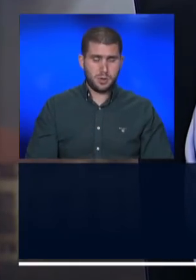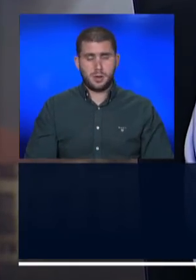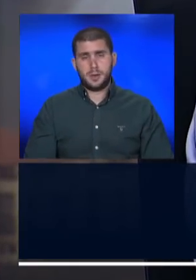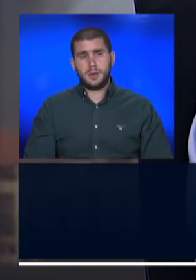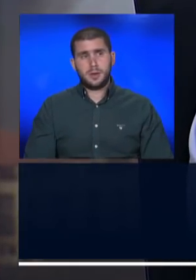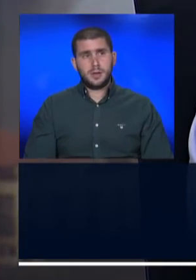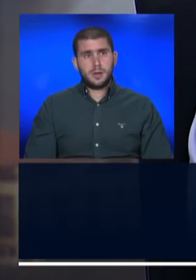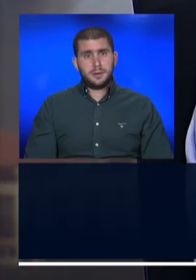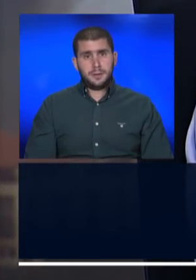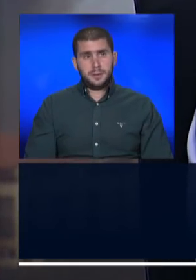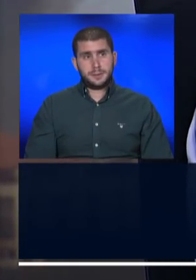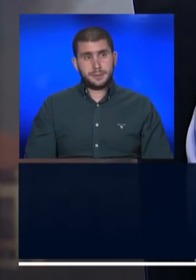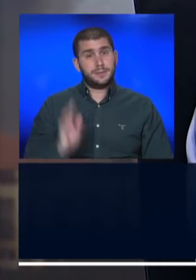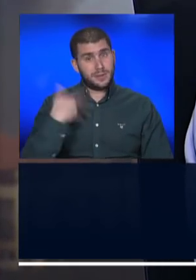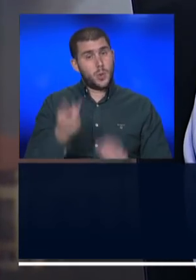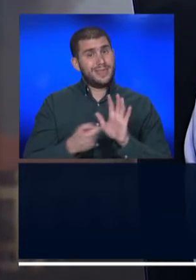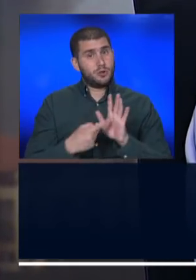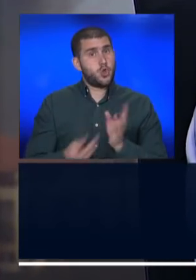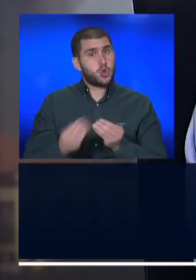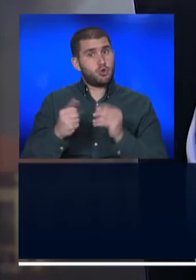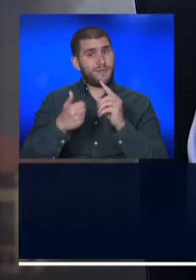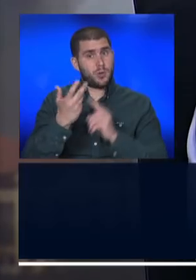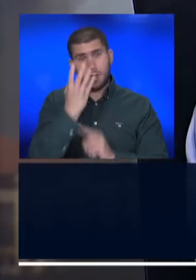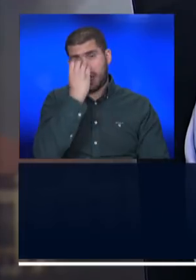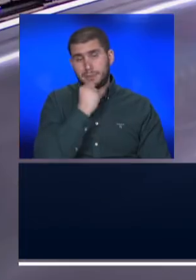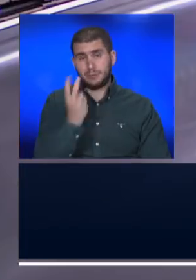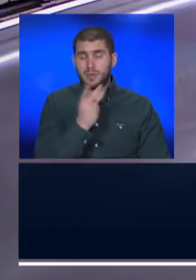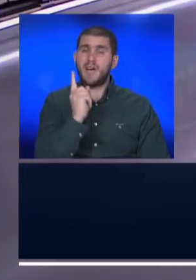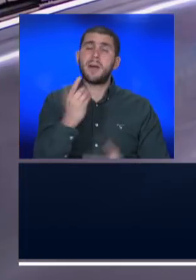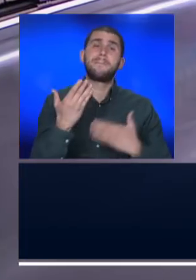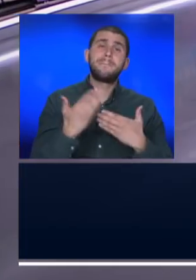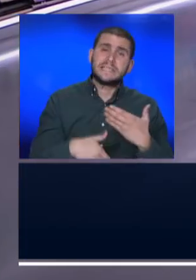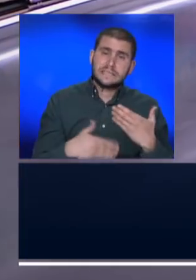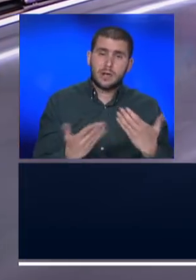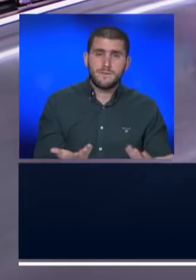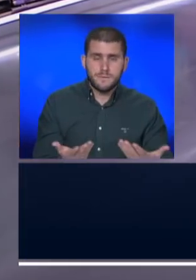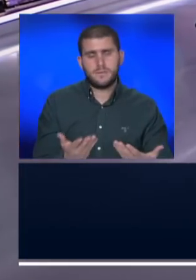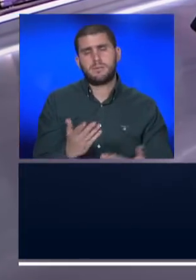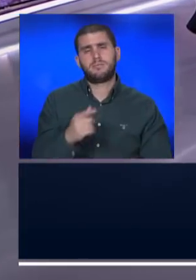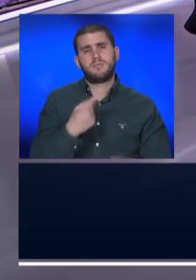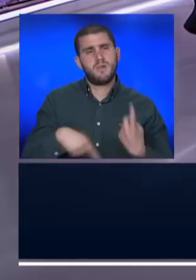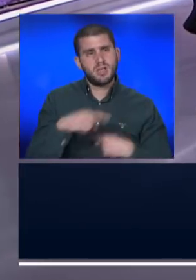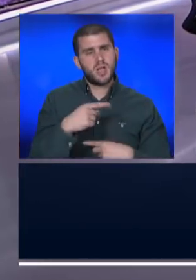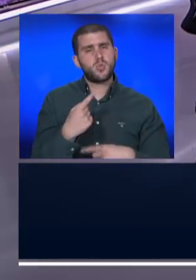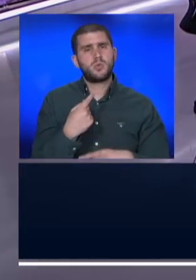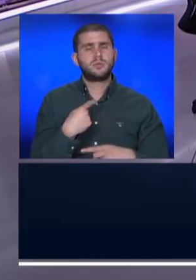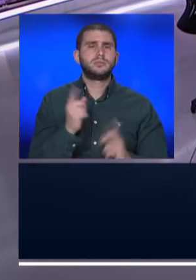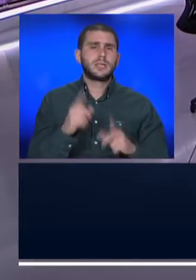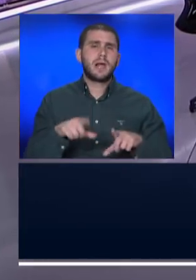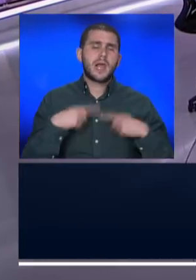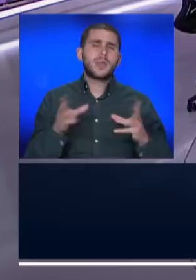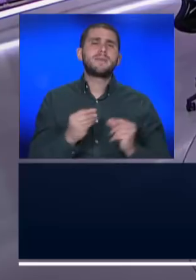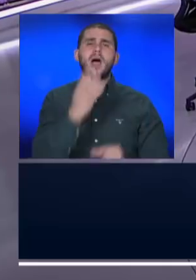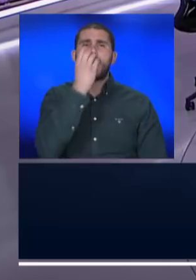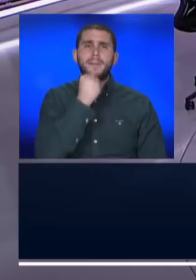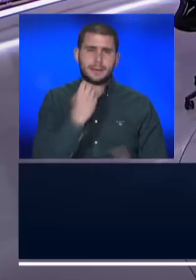ויהיו גם דרישות נוספות לחמאס, אבל בסופו של יום כנראה שאנחנו נדונים לחיות עם החמאס. ואני